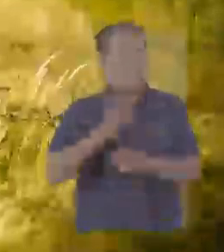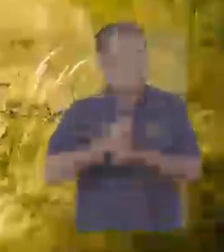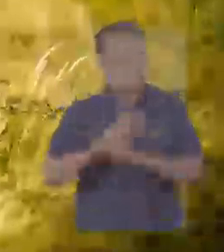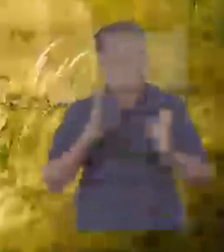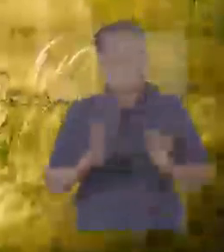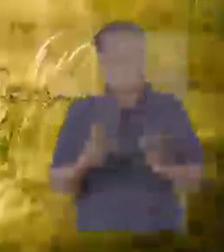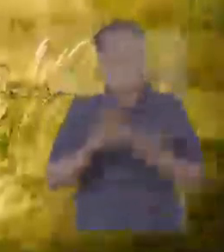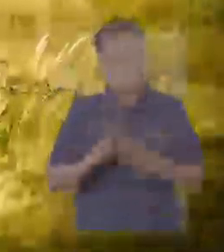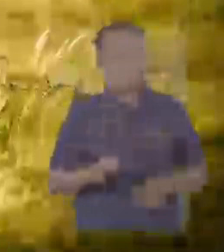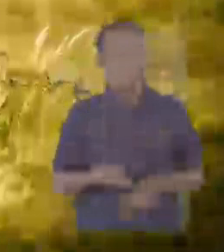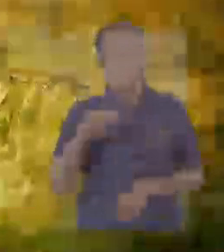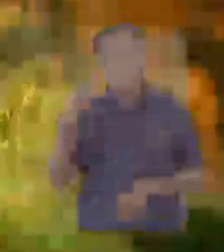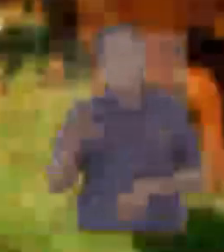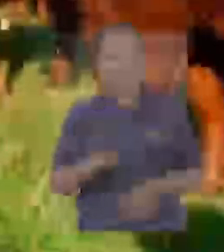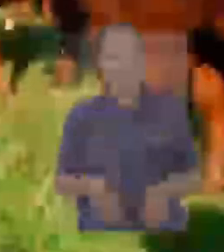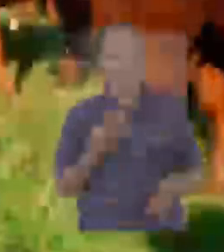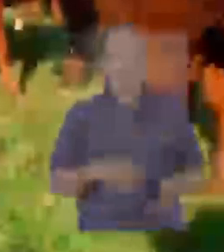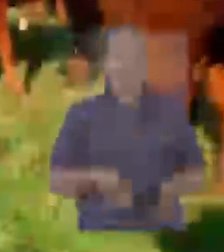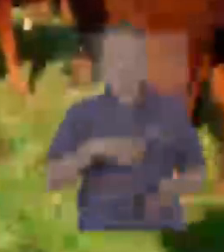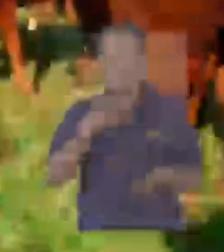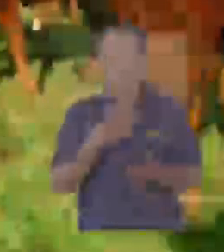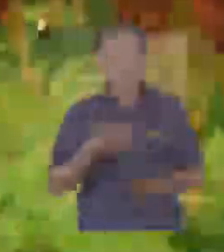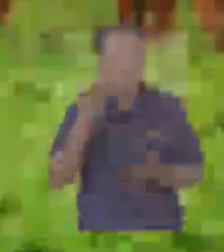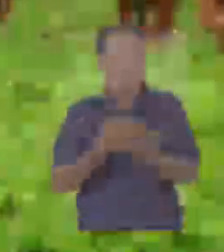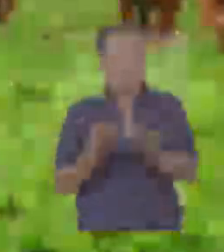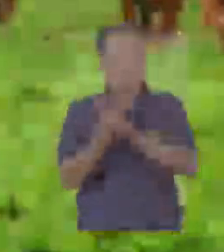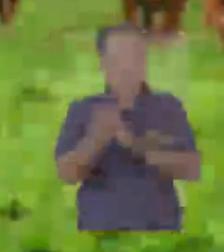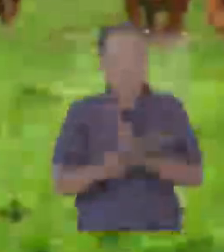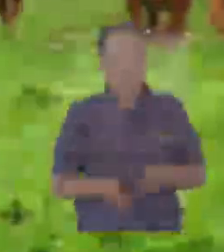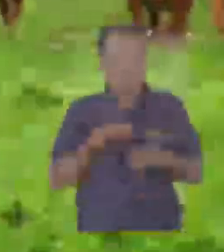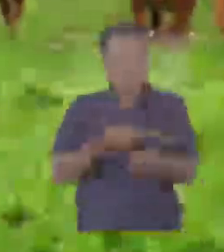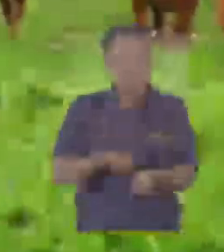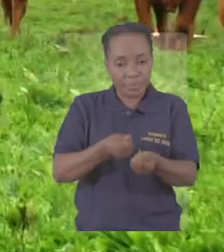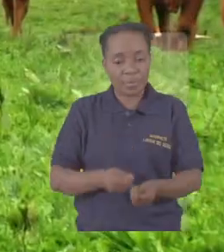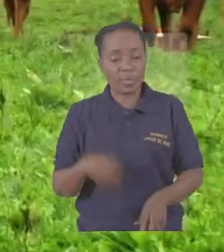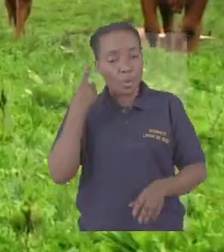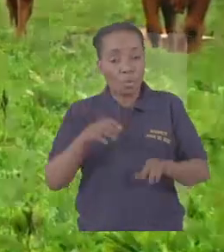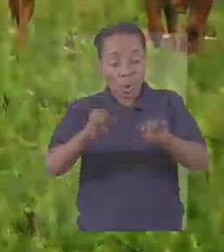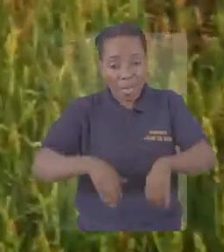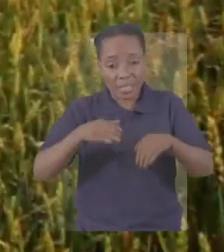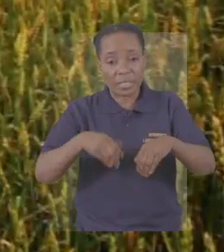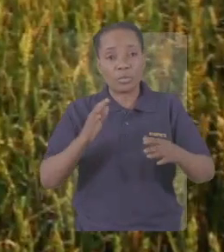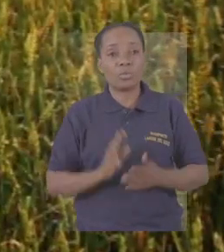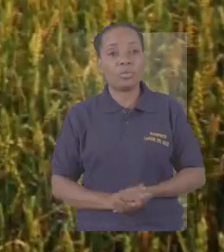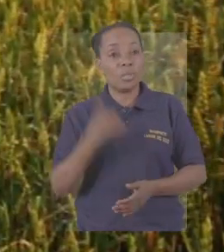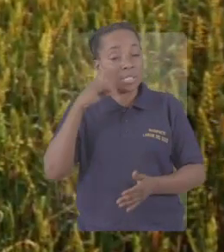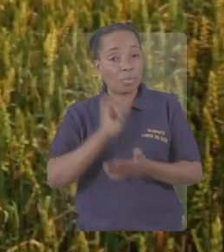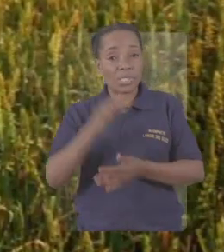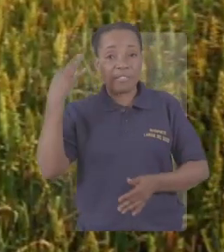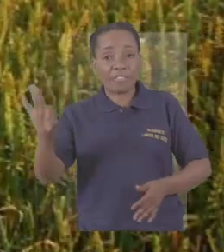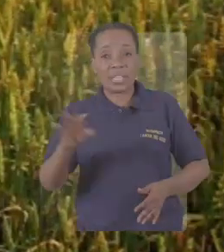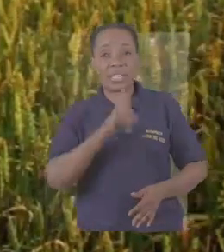agricole, d'une tradition pastorale, faisant d'elle la première puissance agricole de l'Europe.